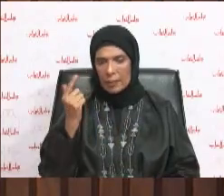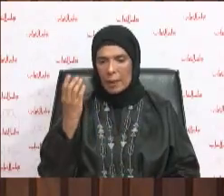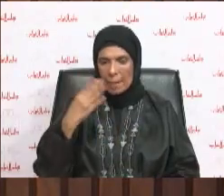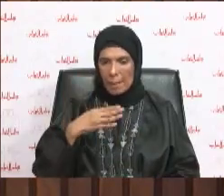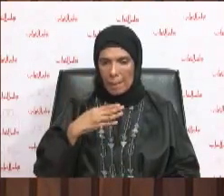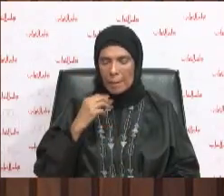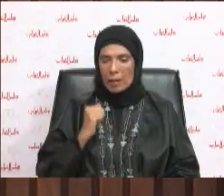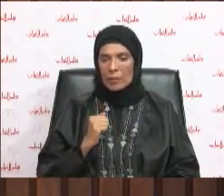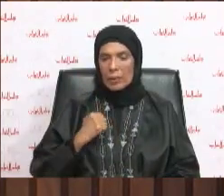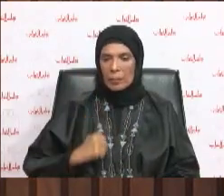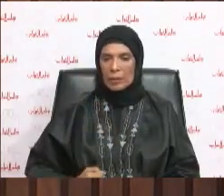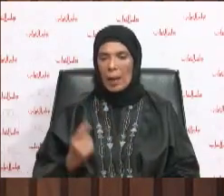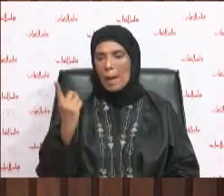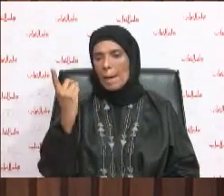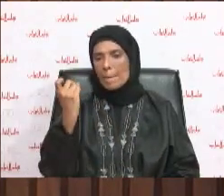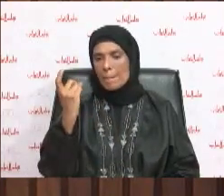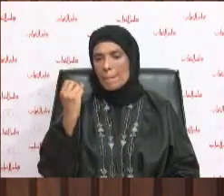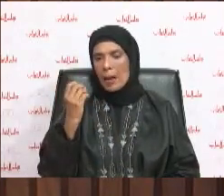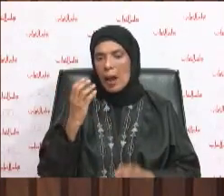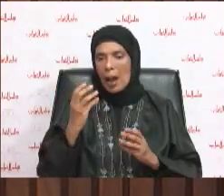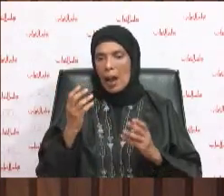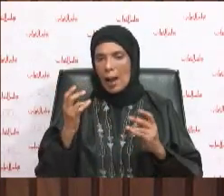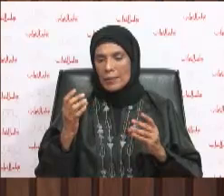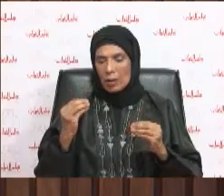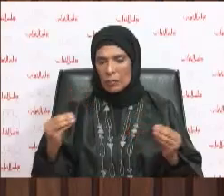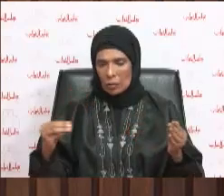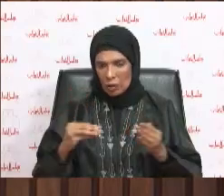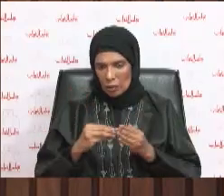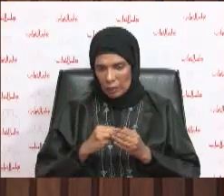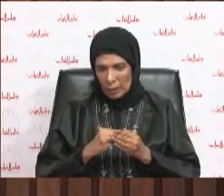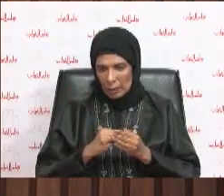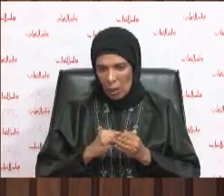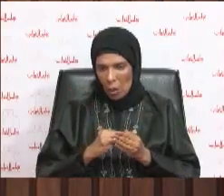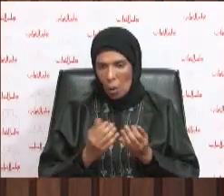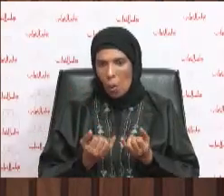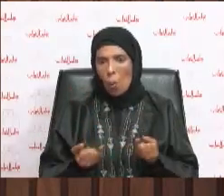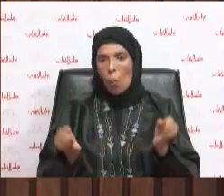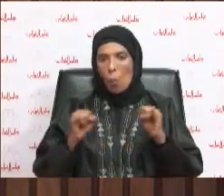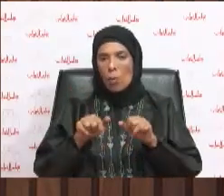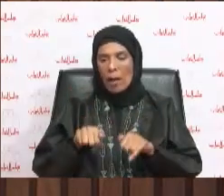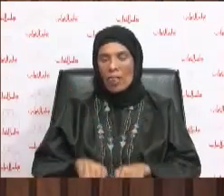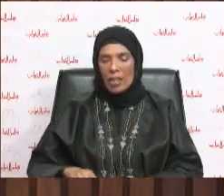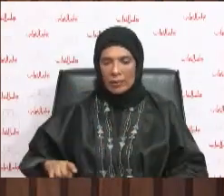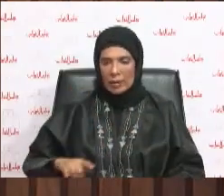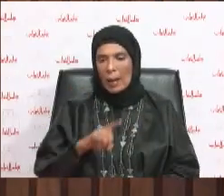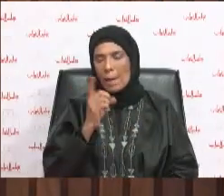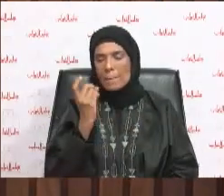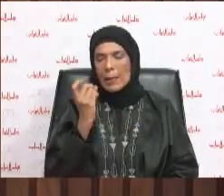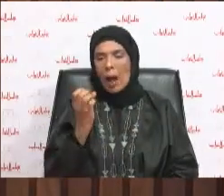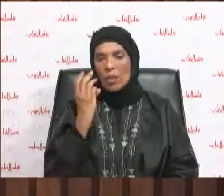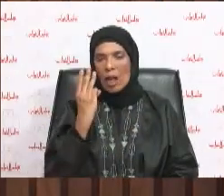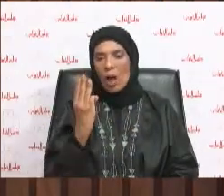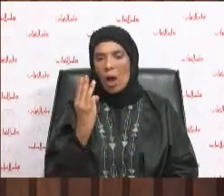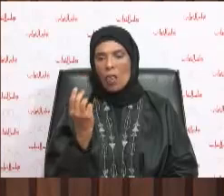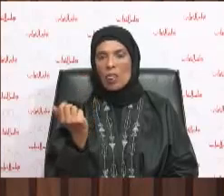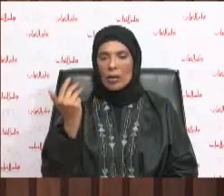البحرين وصلنا إلى 100. عدد الدول المنضمة للمنظمة الطيران المدني الدولي الإجمالية 193 دولة،